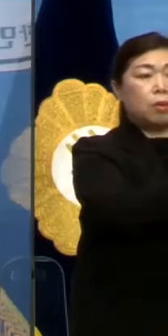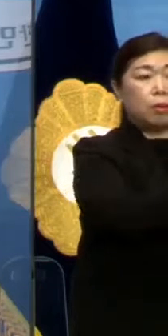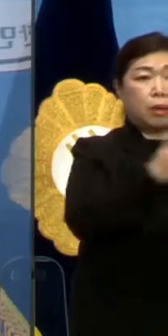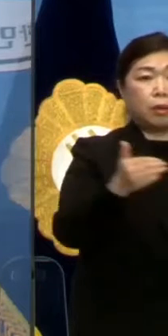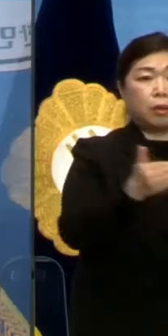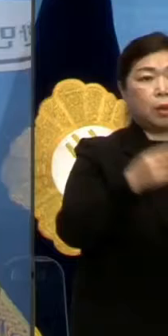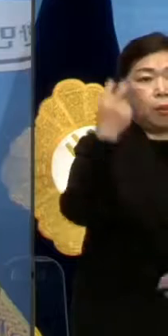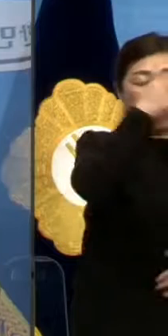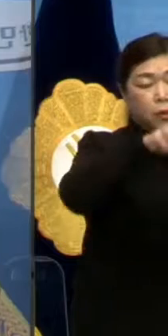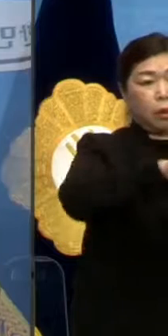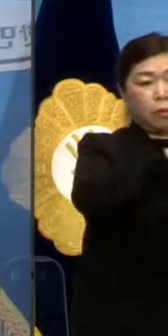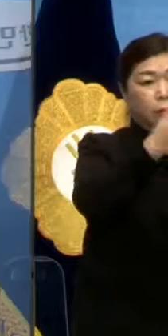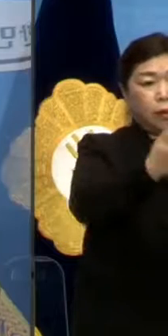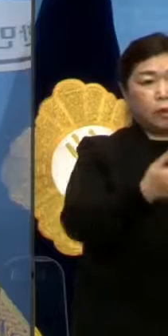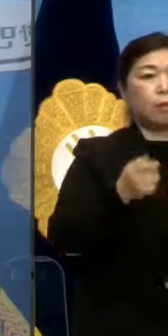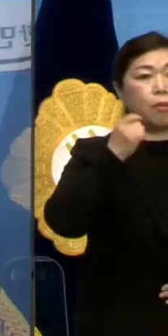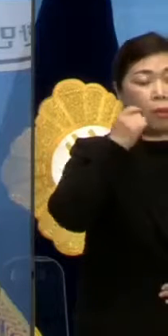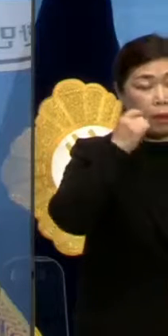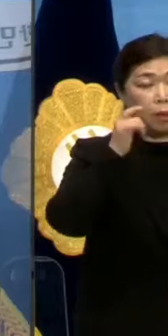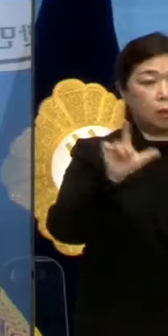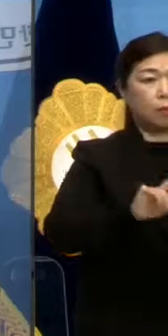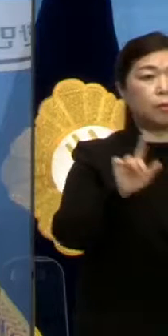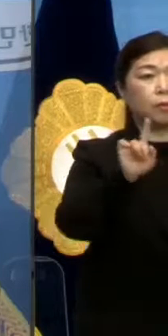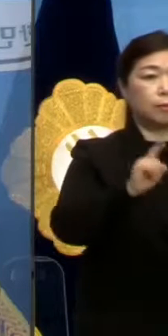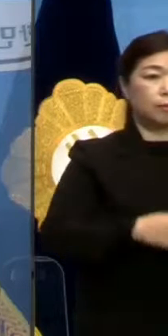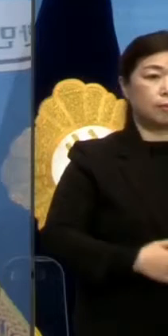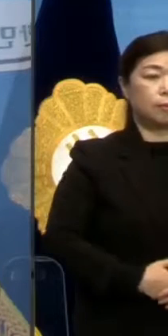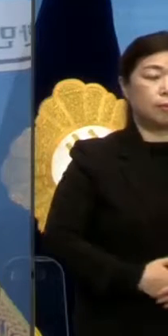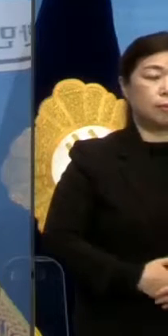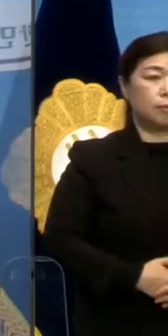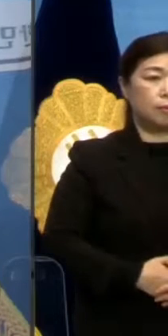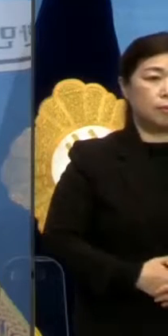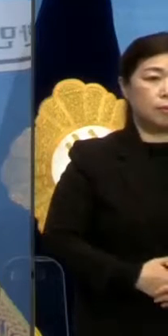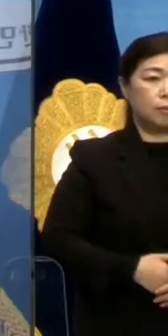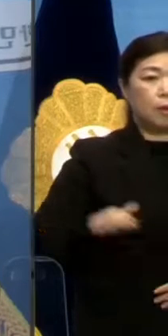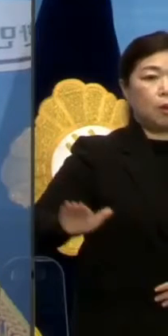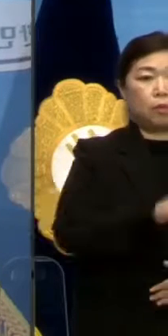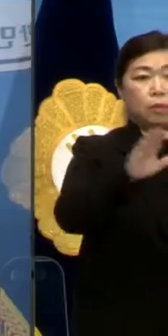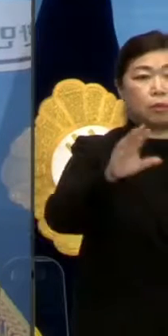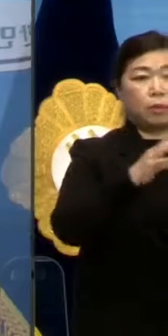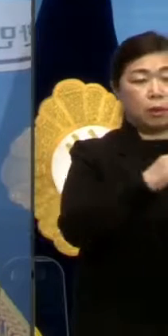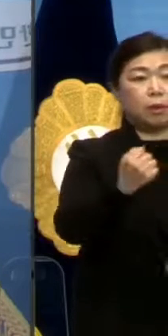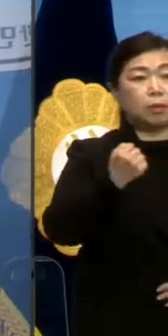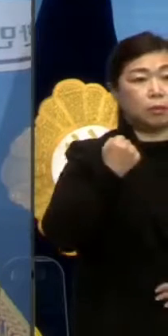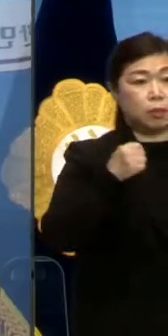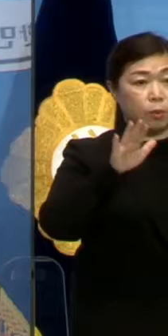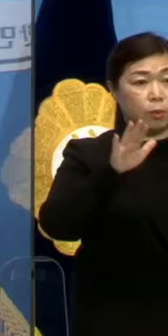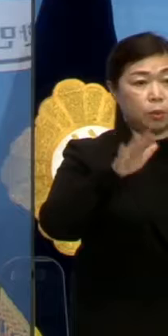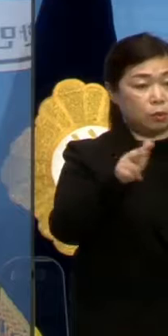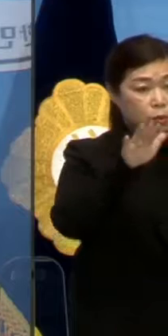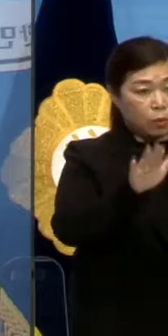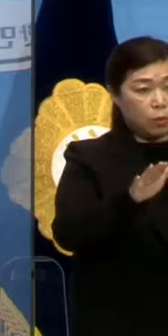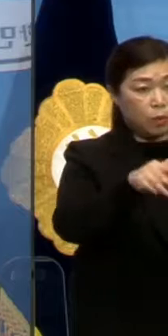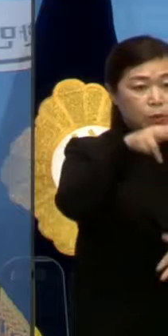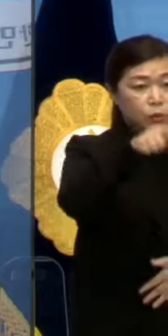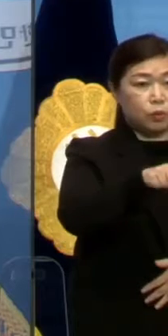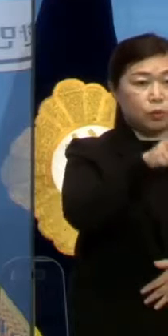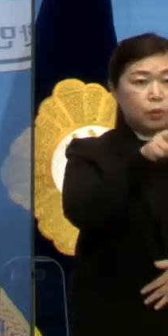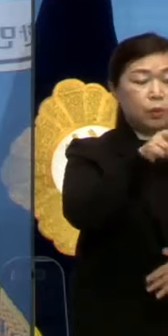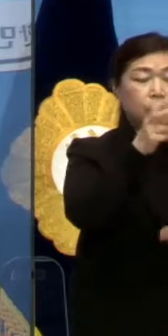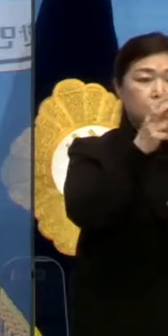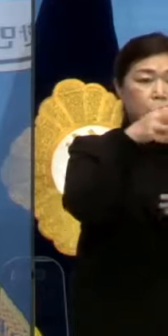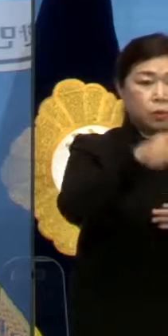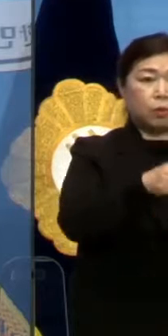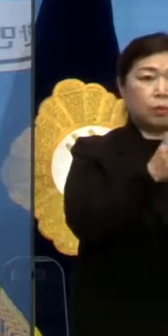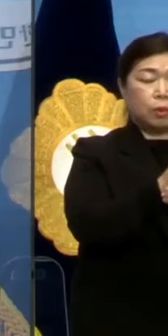인권조차 보장받지 못했어야 되겠습니까? 저희 국민의힘은 이번 추미애 장관의 검찰 고발을